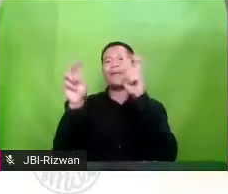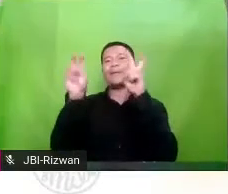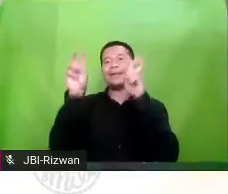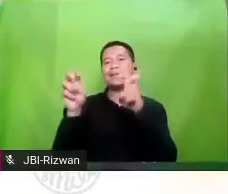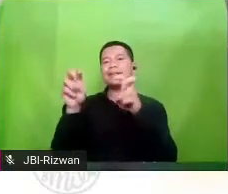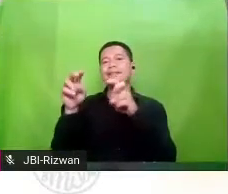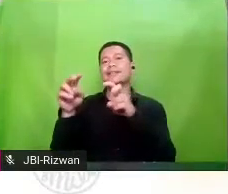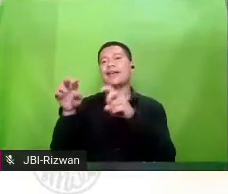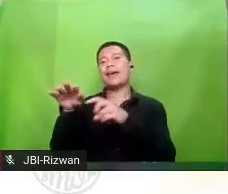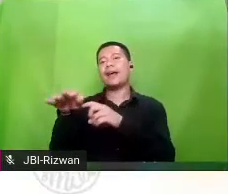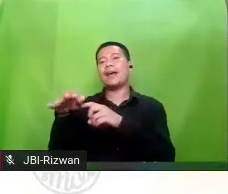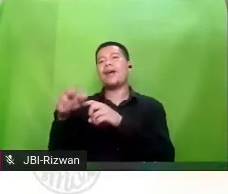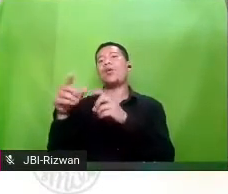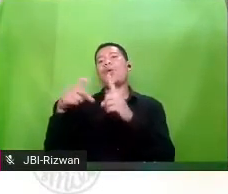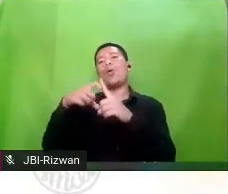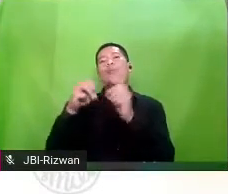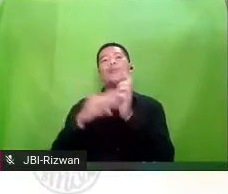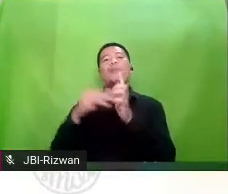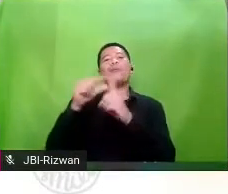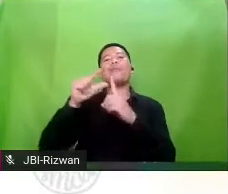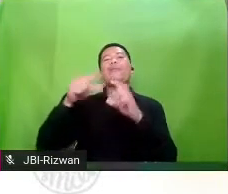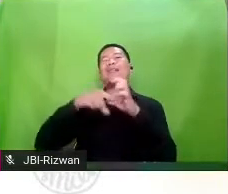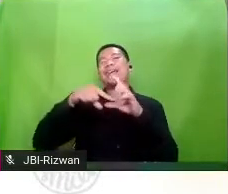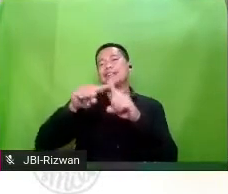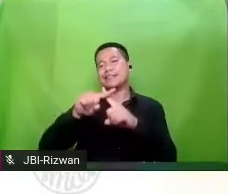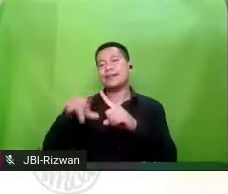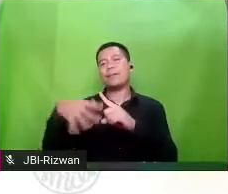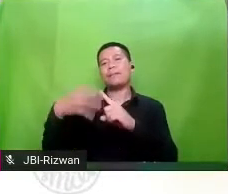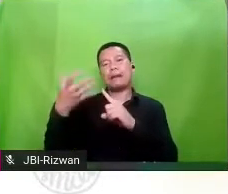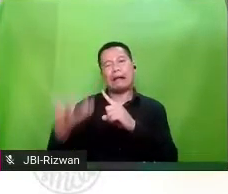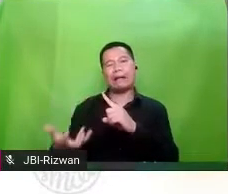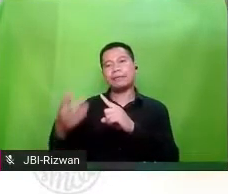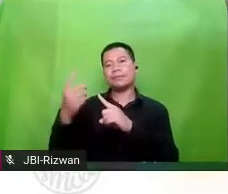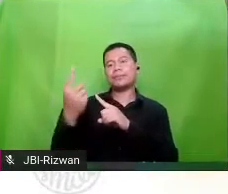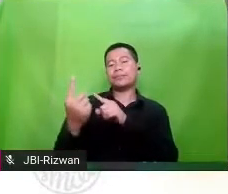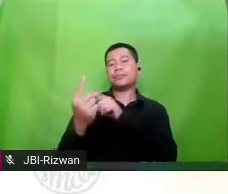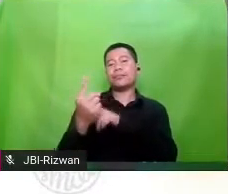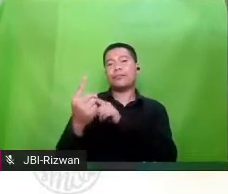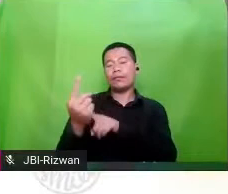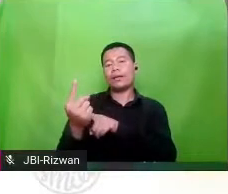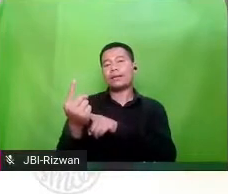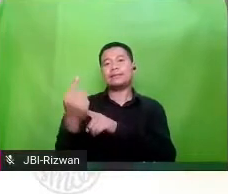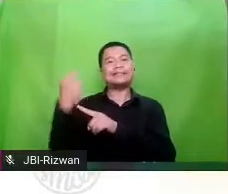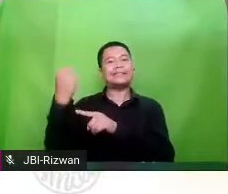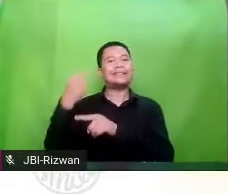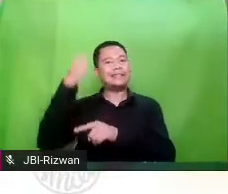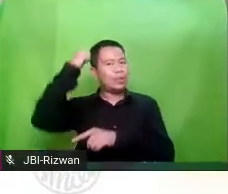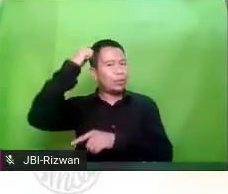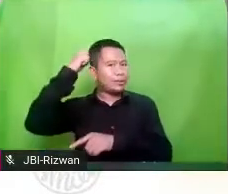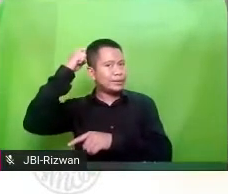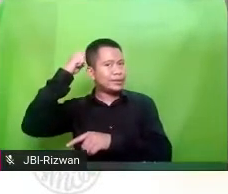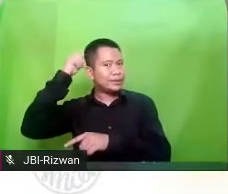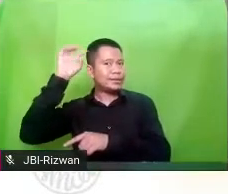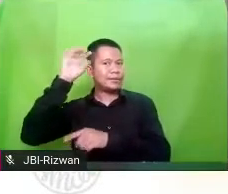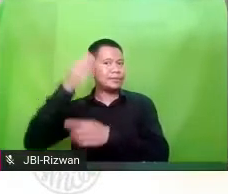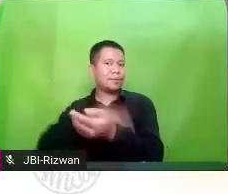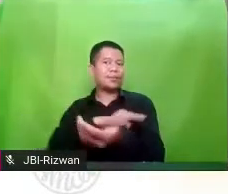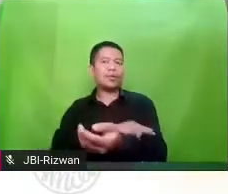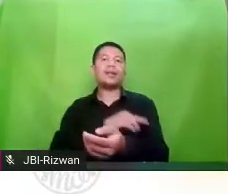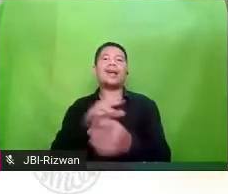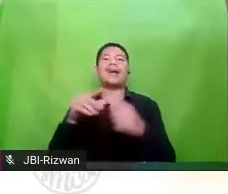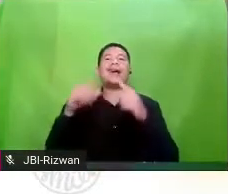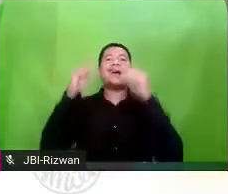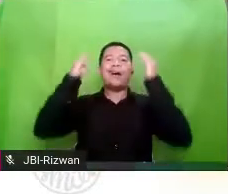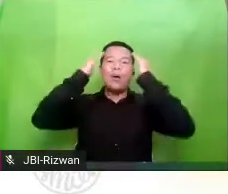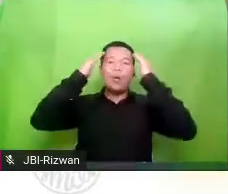kalau bentuknya kompleks biasanya itu seiring dengan kemampuan kognisinya. Autisme dengan